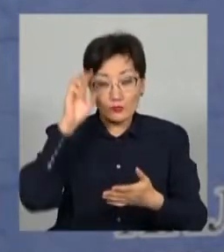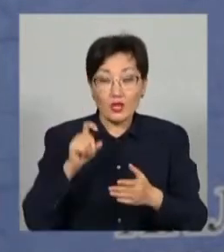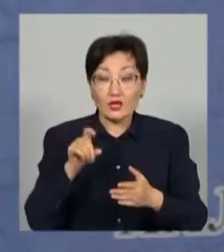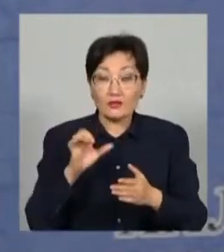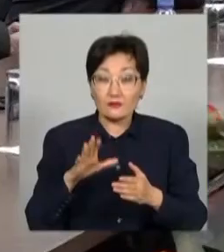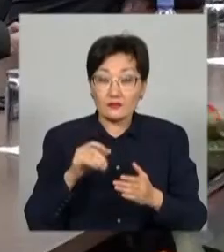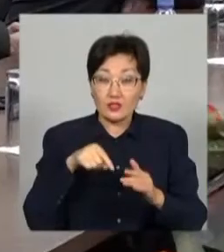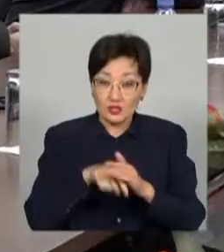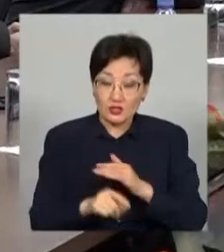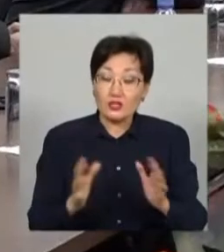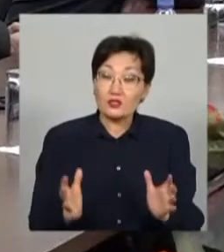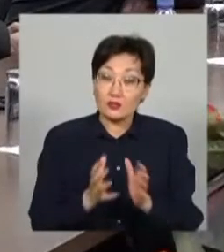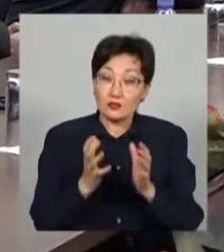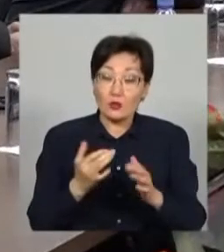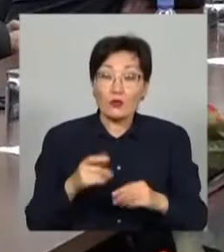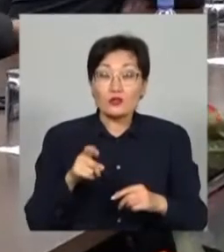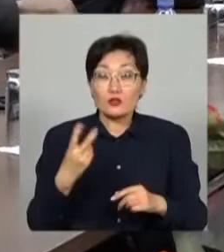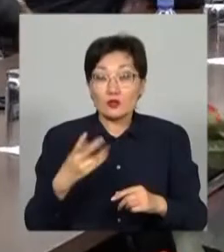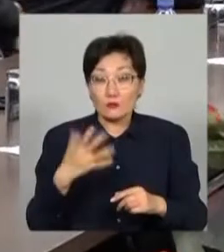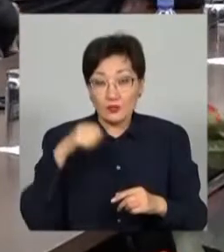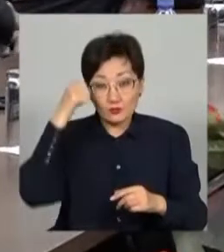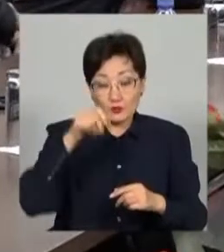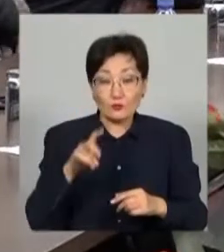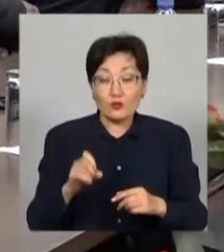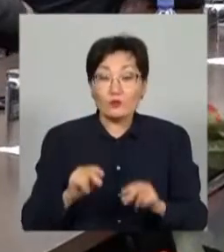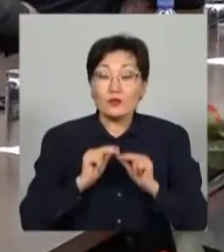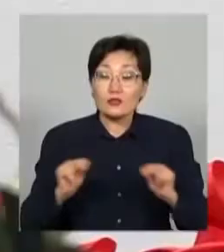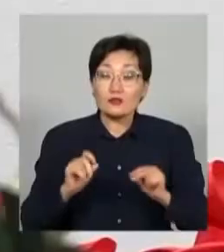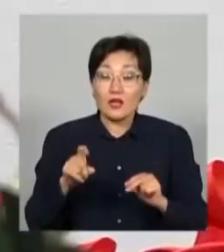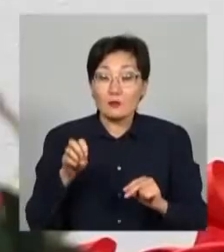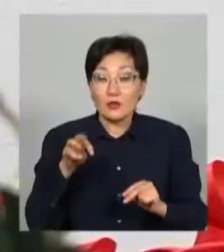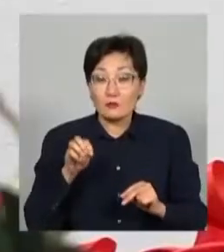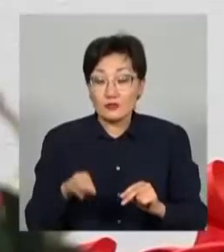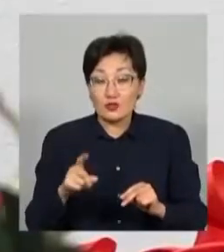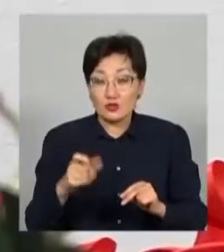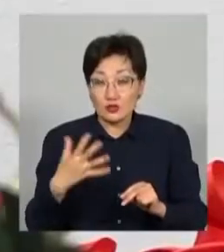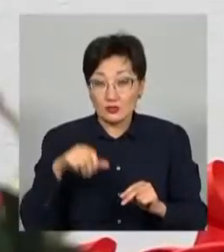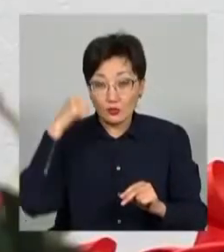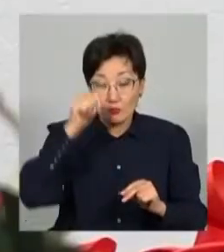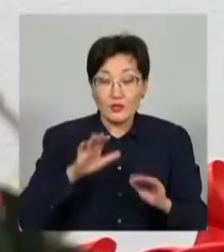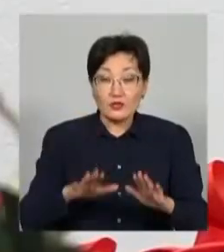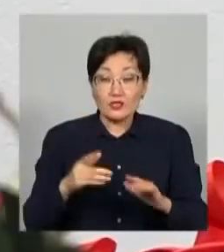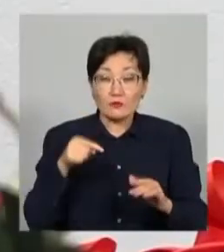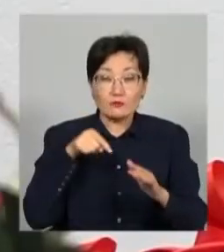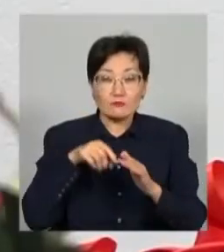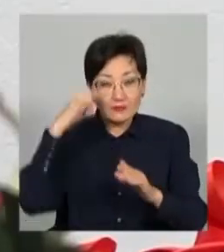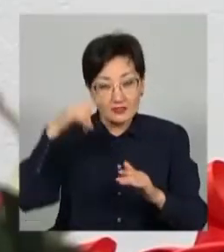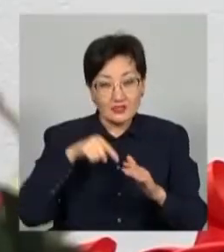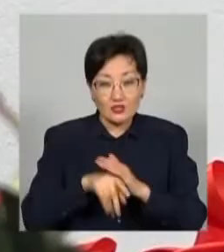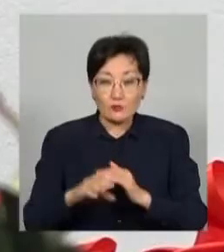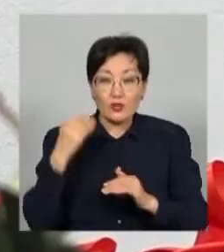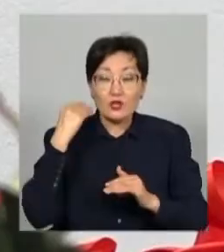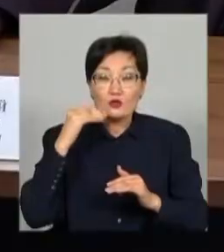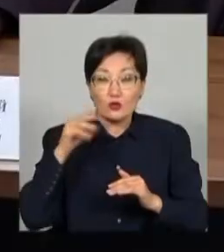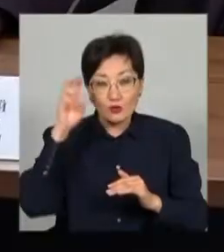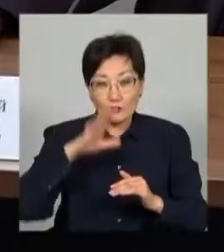да сақталады. Мұхтар Әуезовтің 125 жылдығымен ұлт ұстазы Ахмет Байтұрсынұлының 150 жылдығы тек ел ішінде емес, жалпы түркі